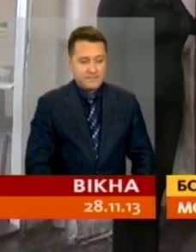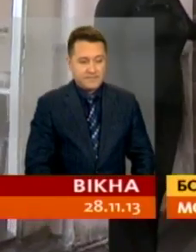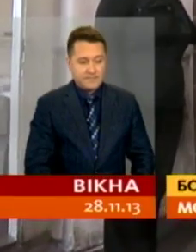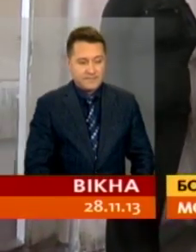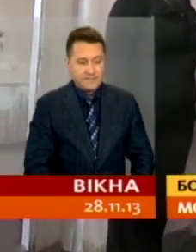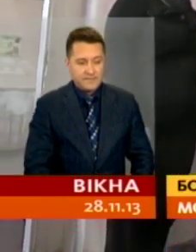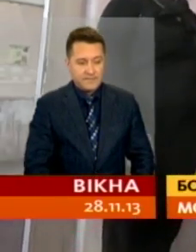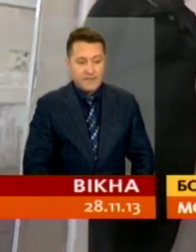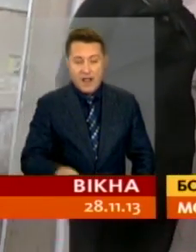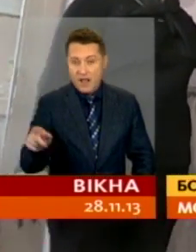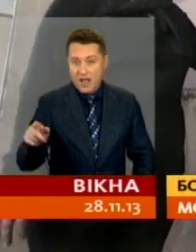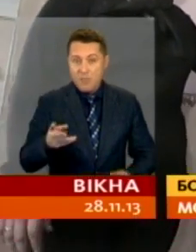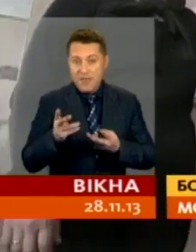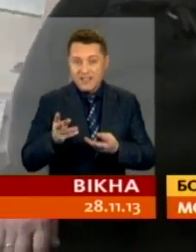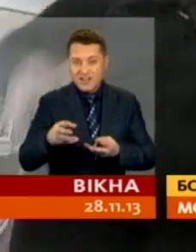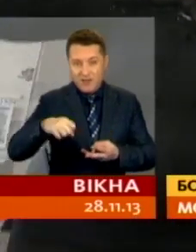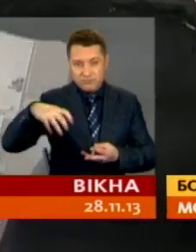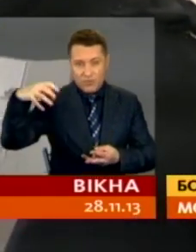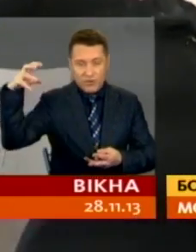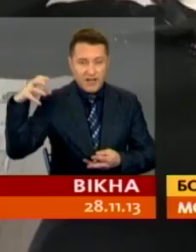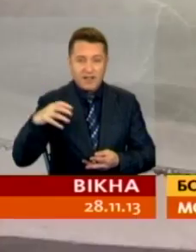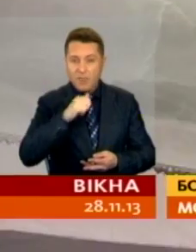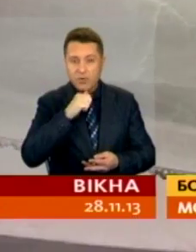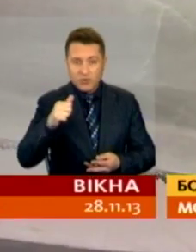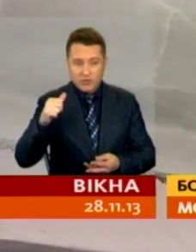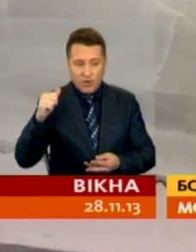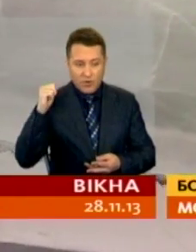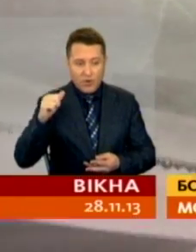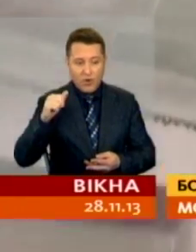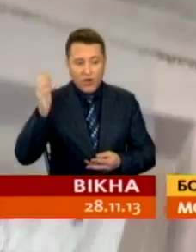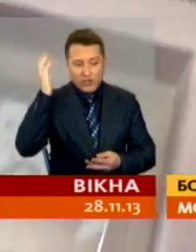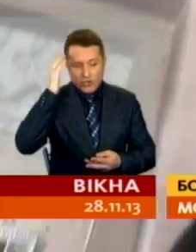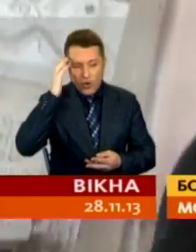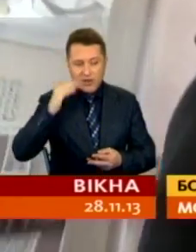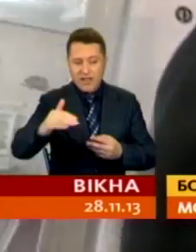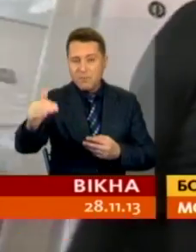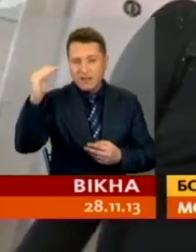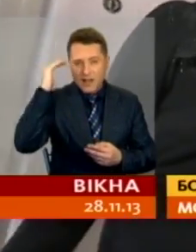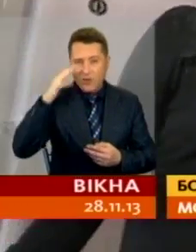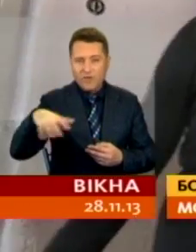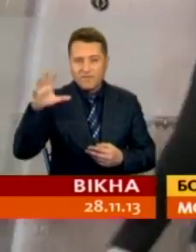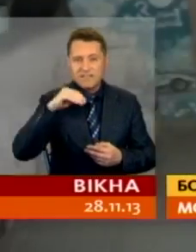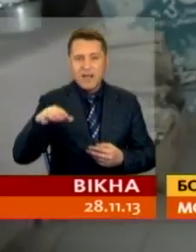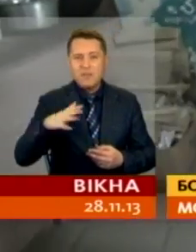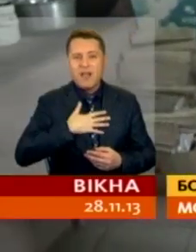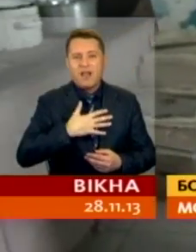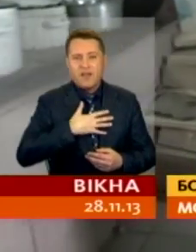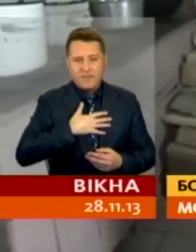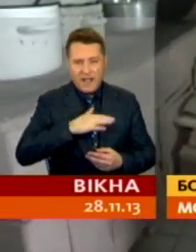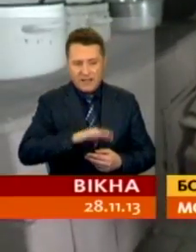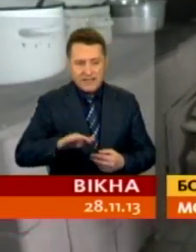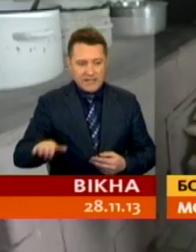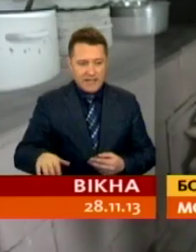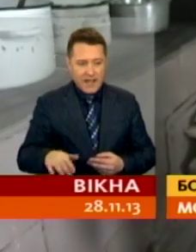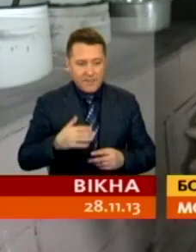Течка нас курила прошлого року. І все купилося потолок. І це все осідало на легенях дітей. Це